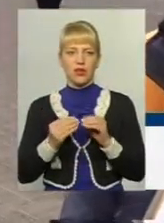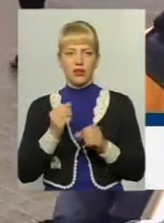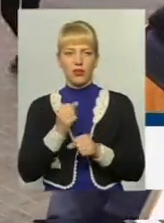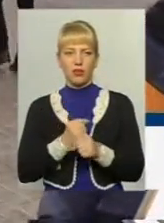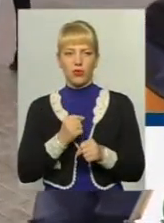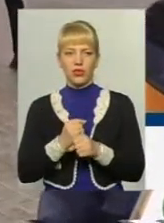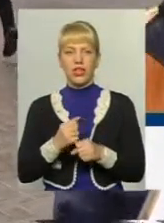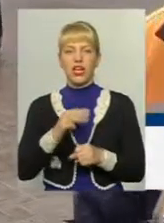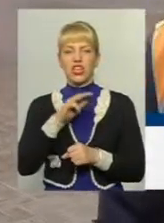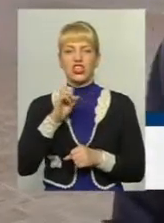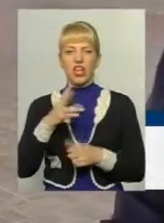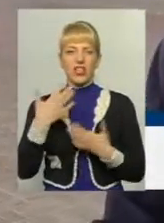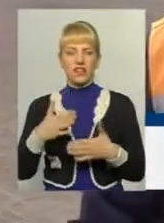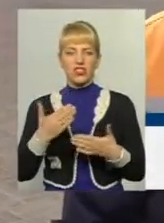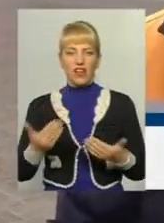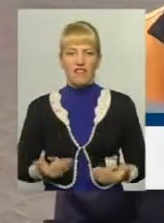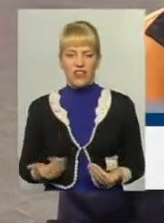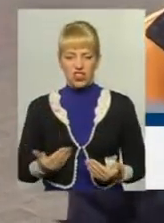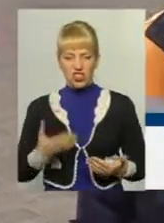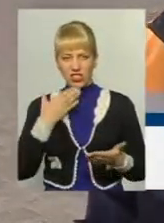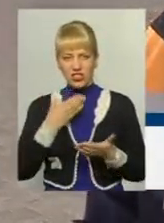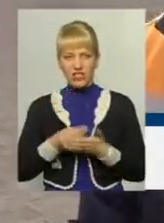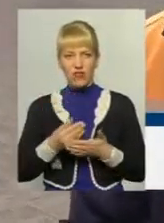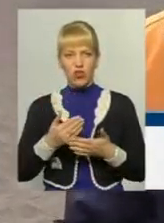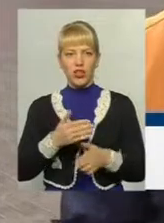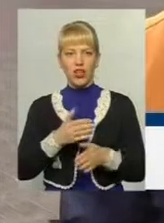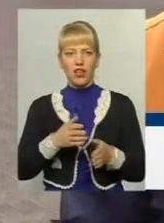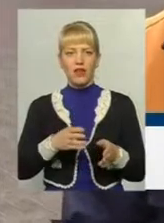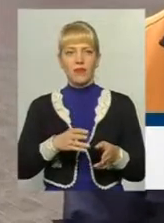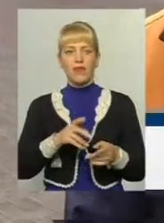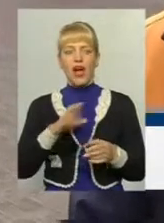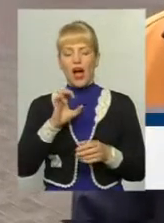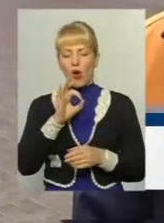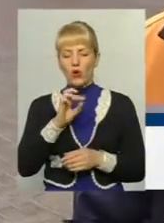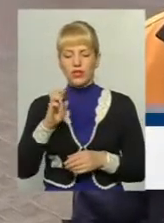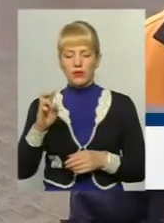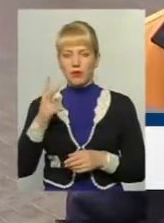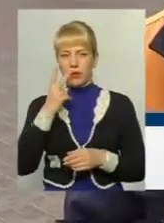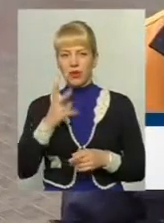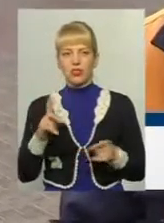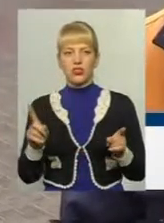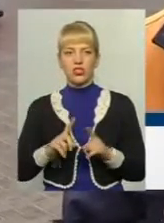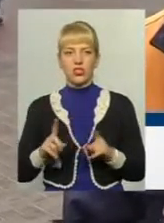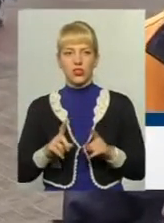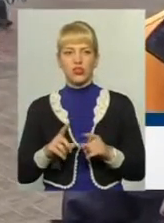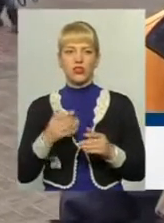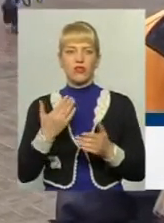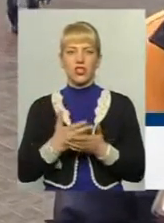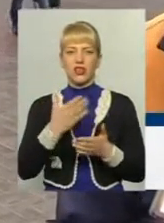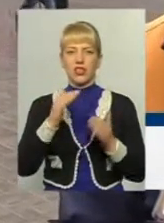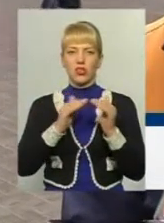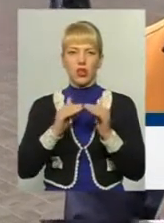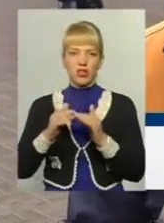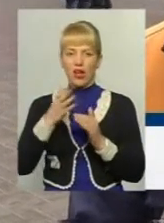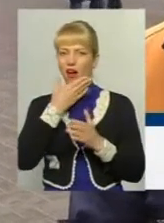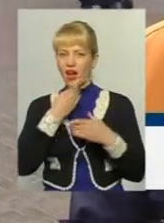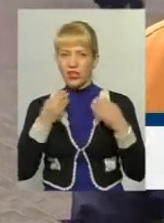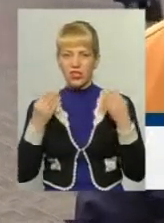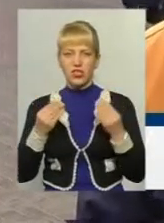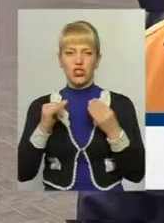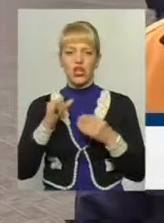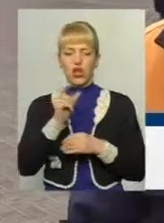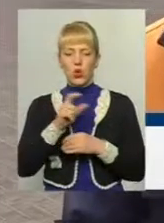які вже існують. Ну, якщо нові будівлі, то кажуть, що ОСББ добре, а якщо старі, то там